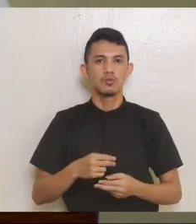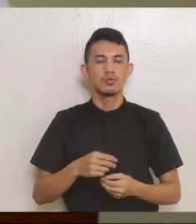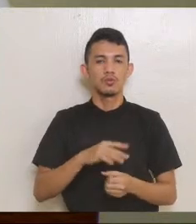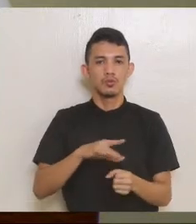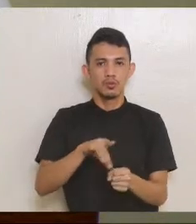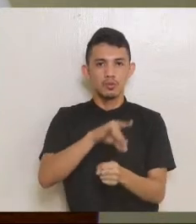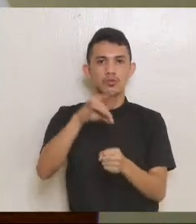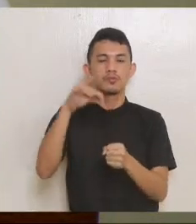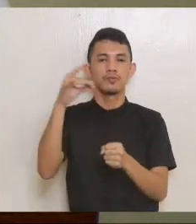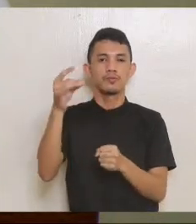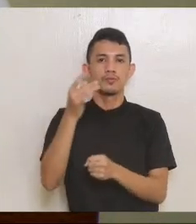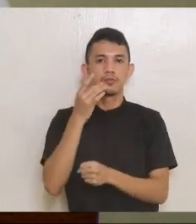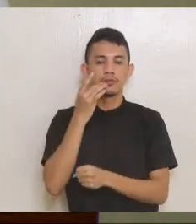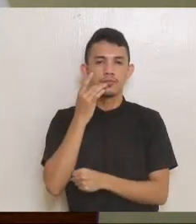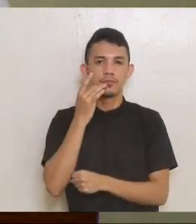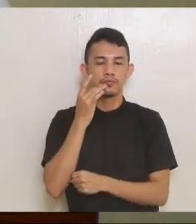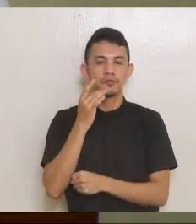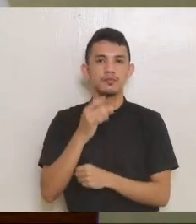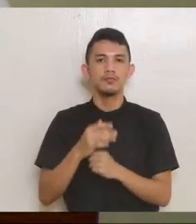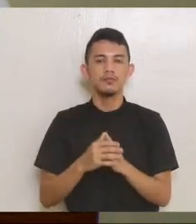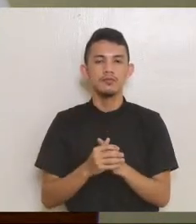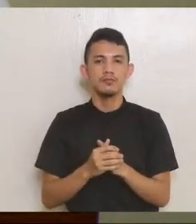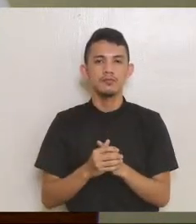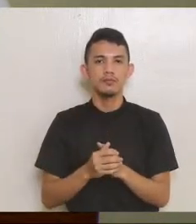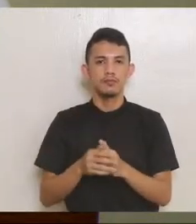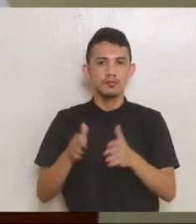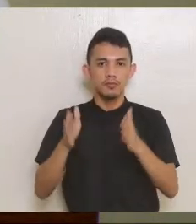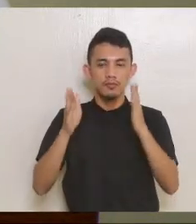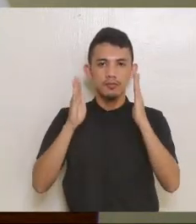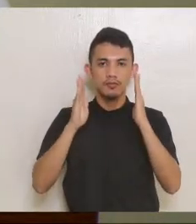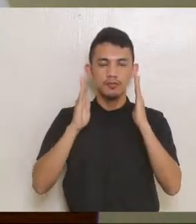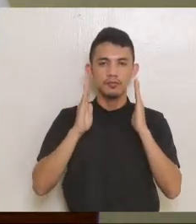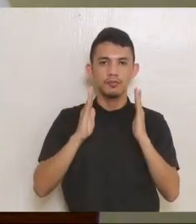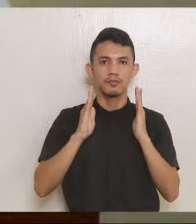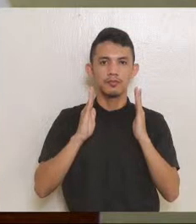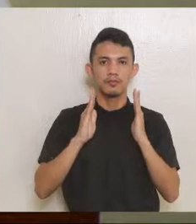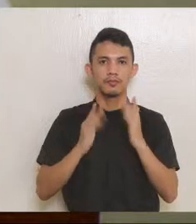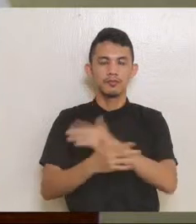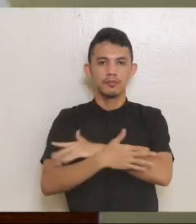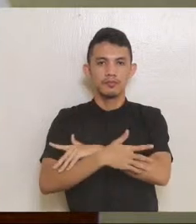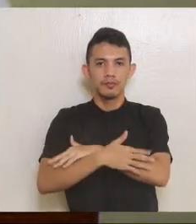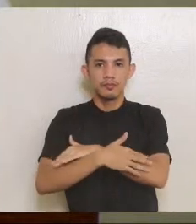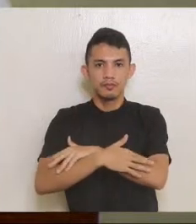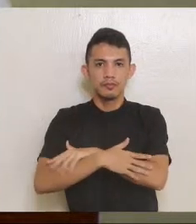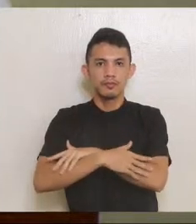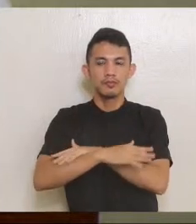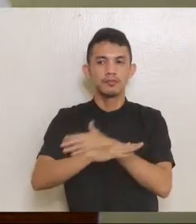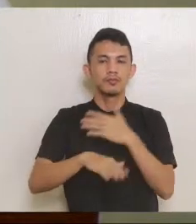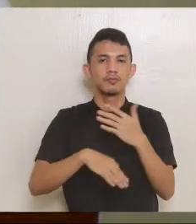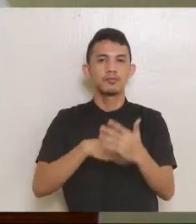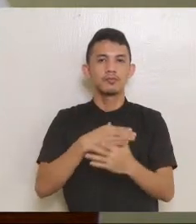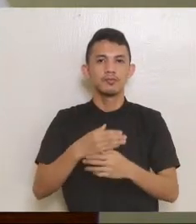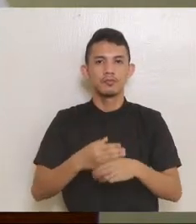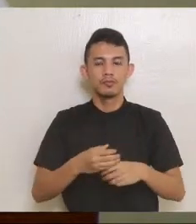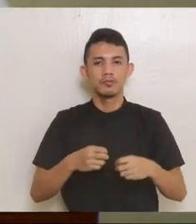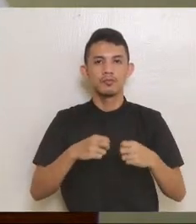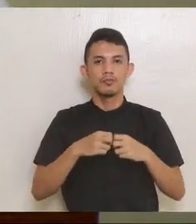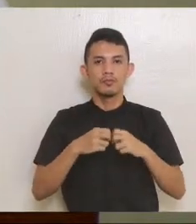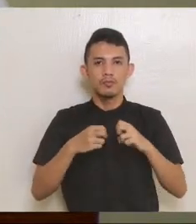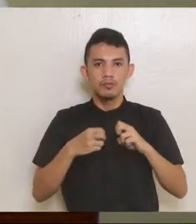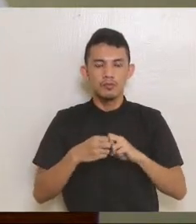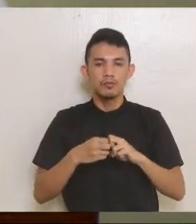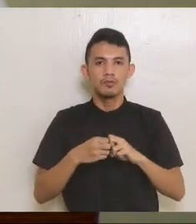tamis, binatig dinapit, pahulayan kadinhi sa tanang kabudlay, sa kainit